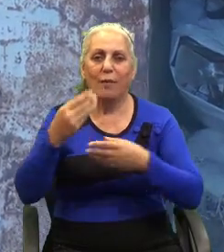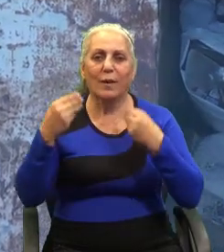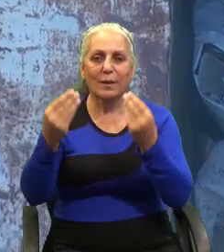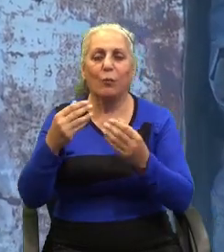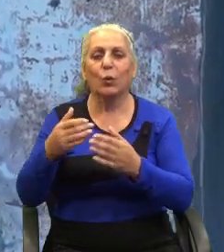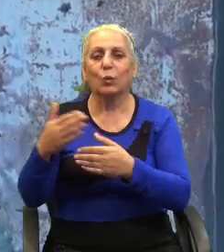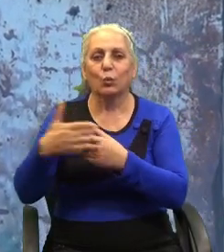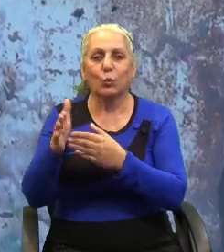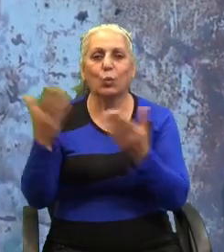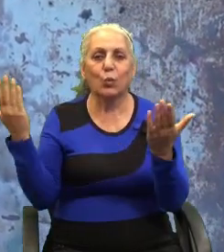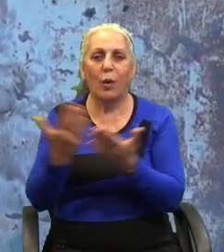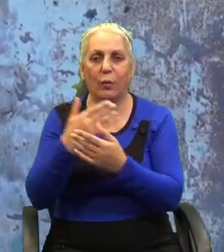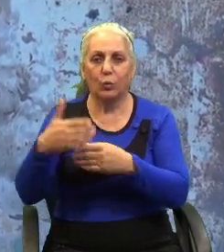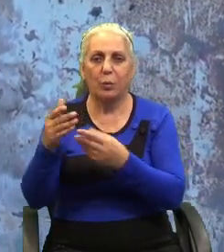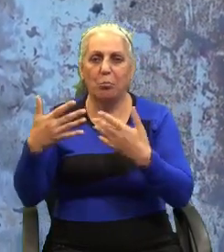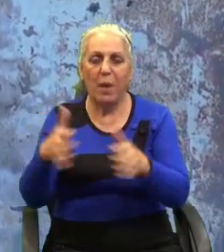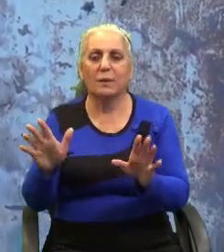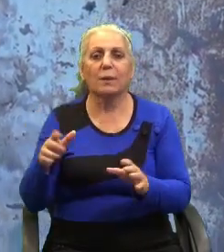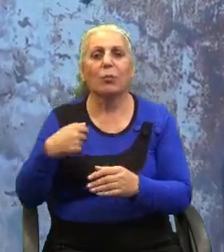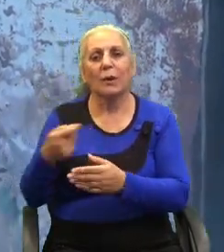տանդուրը կբացեմ ու կփակեմ։